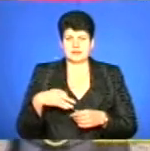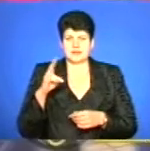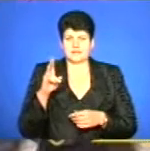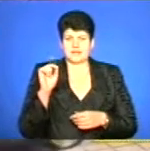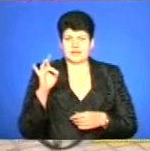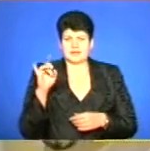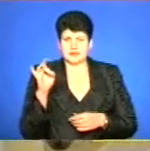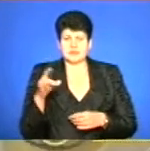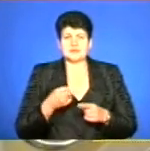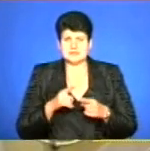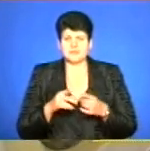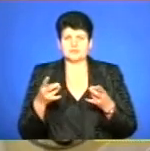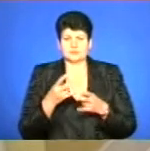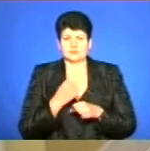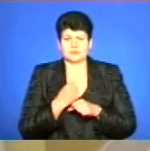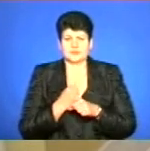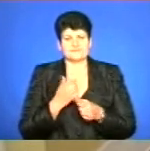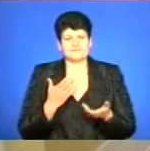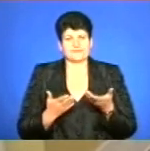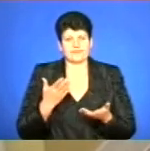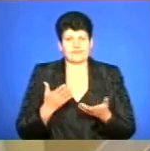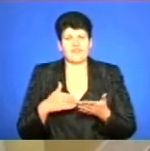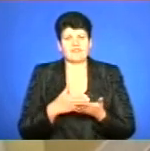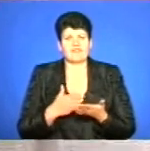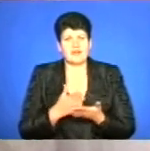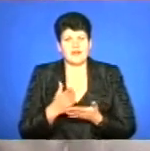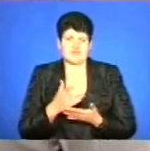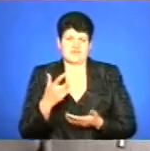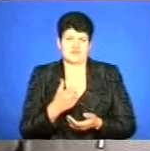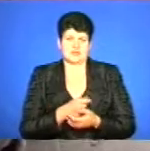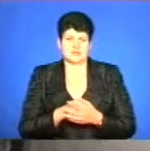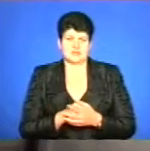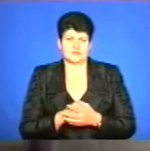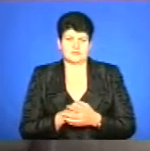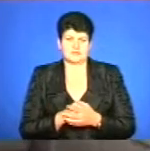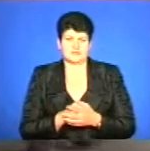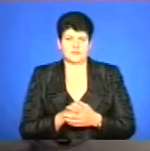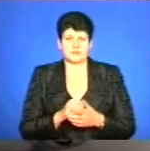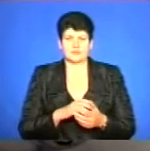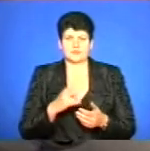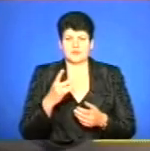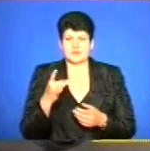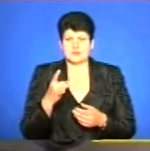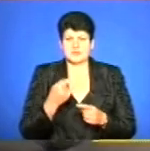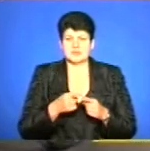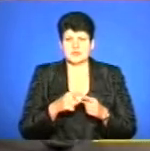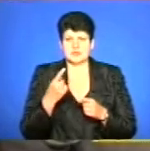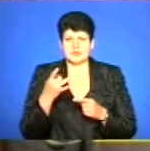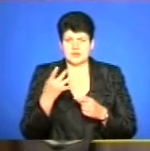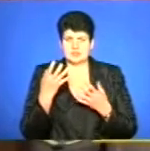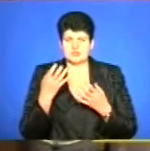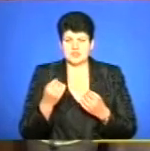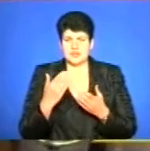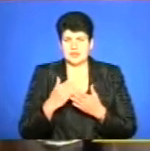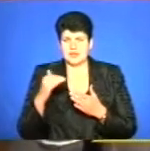необхідна процедура, але сумнівається у якості вакцини. Вакцинований два рази, цей один раз, треба ще раз, і ще є